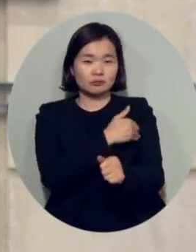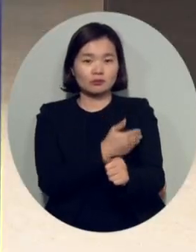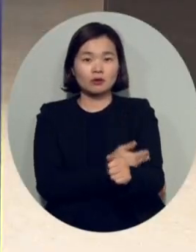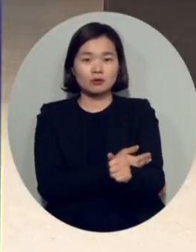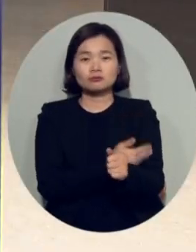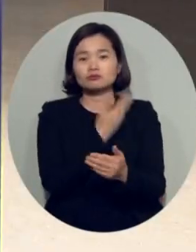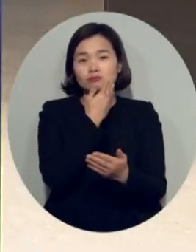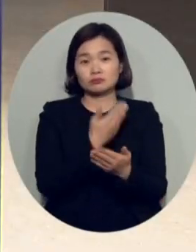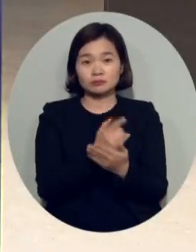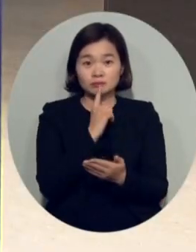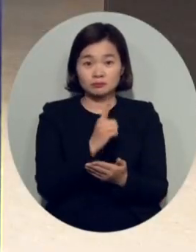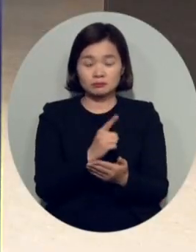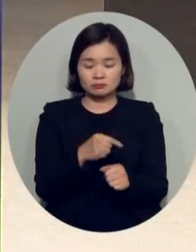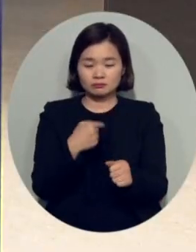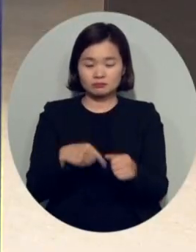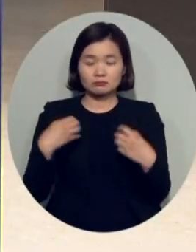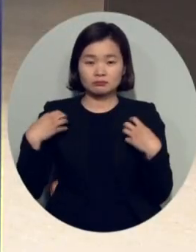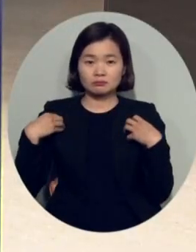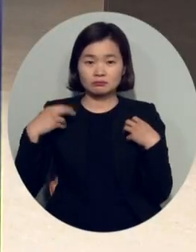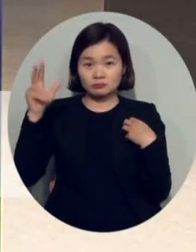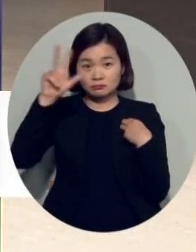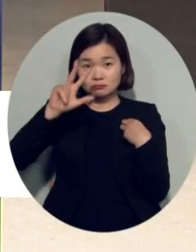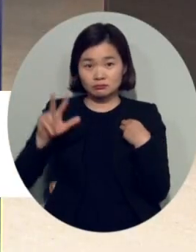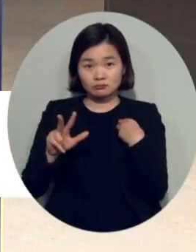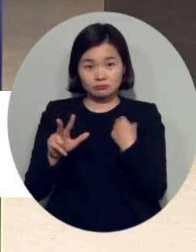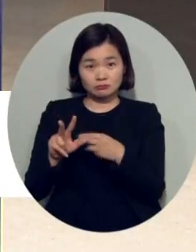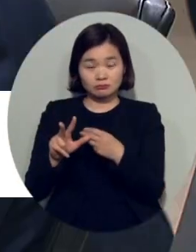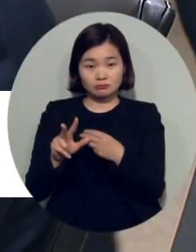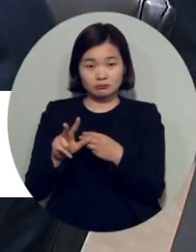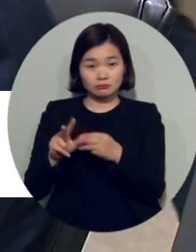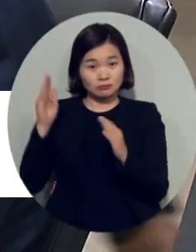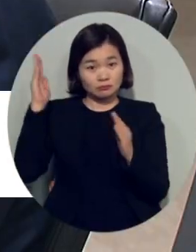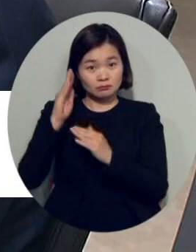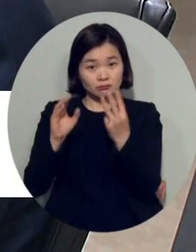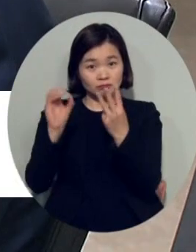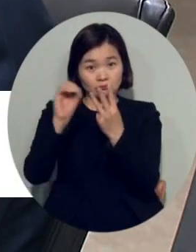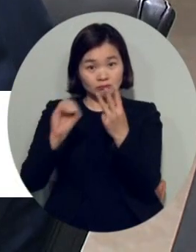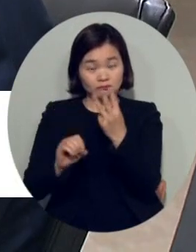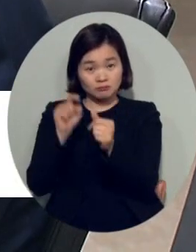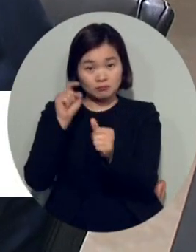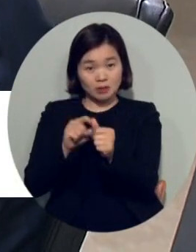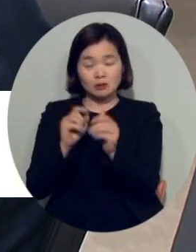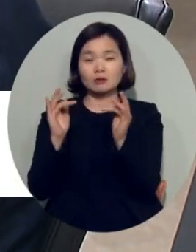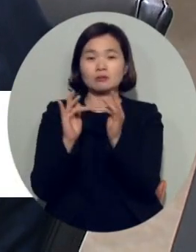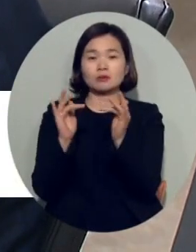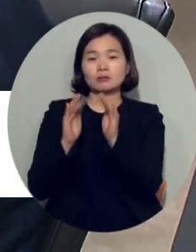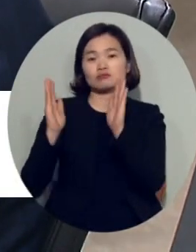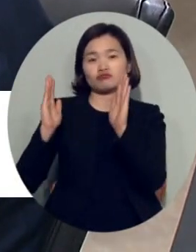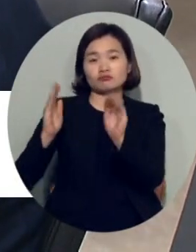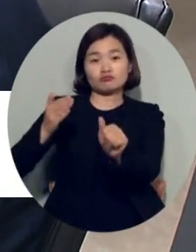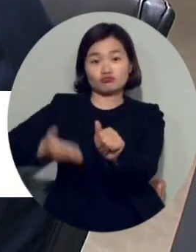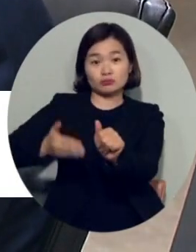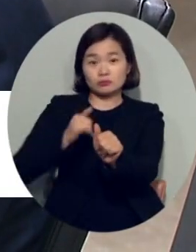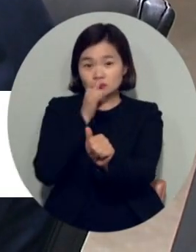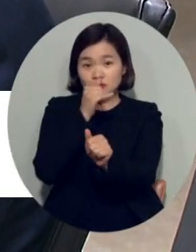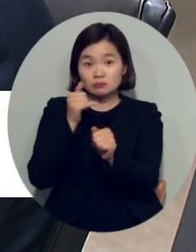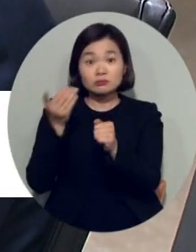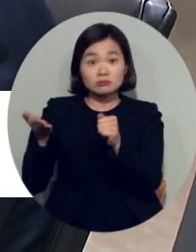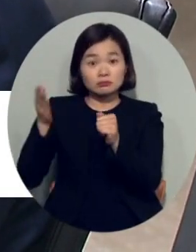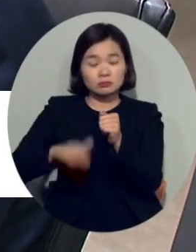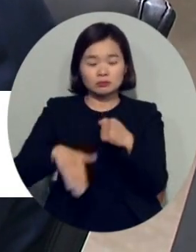판단했습니다. 교육부가 전교생의 3% 이상 확진되면 원격 수업 전환을 권고했지만